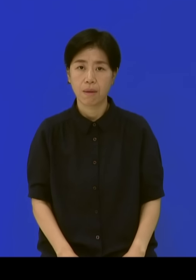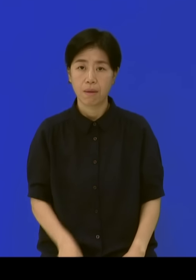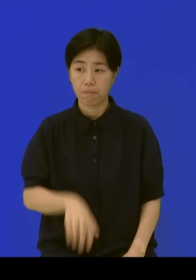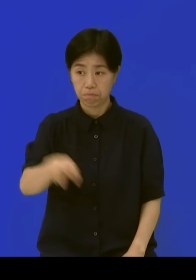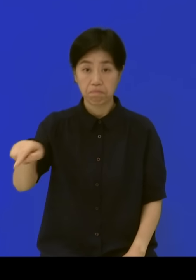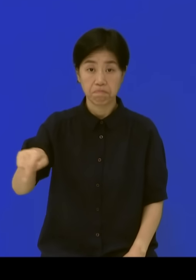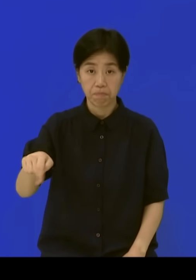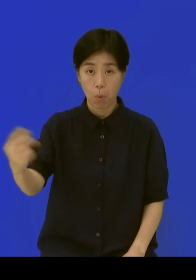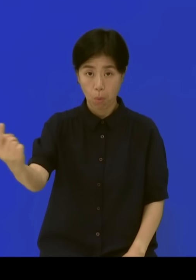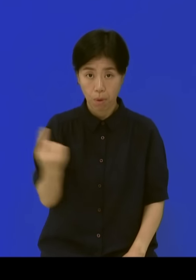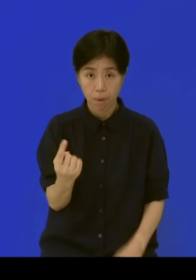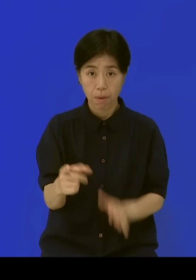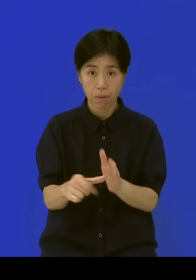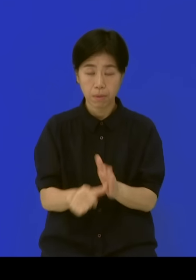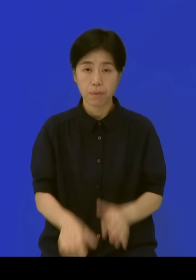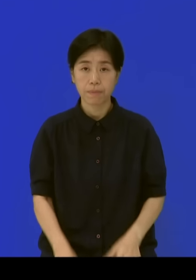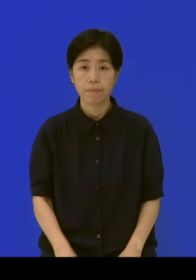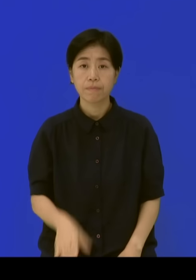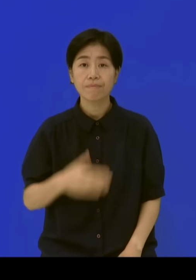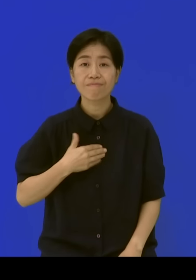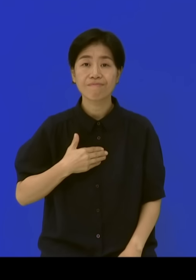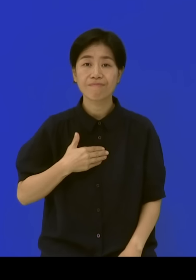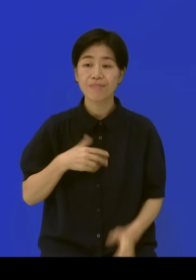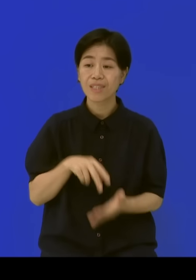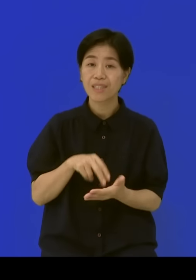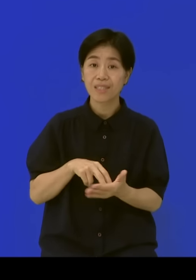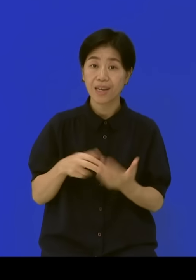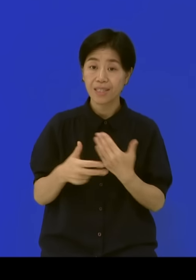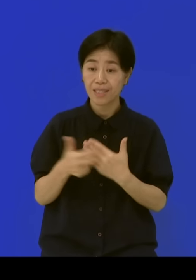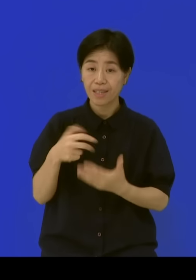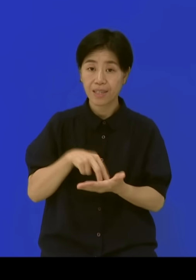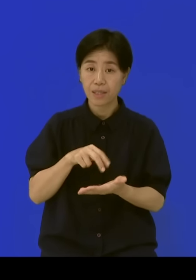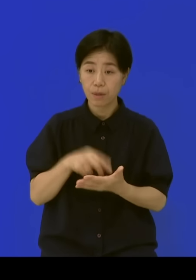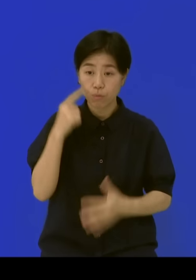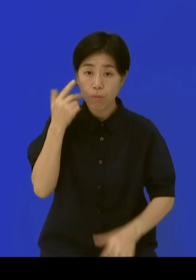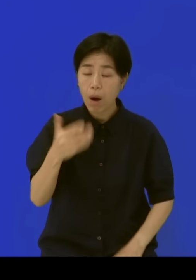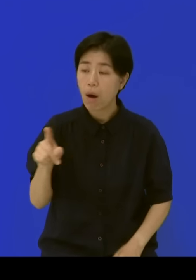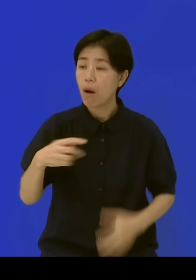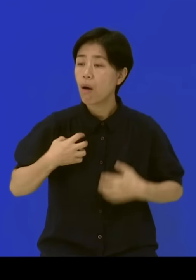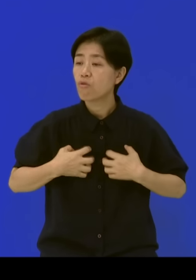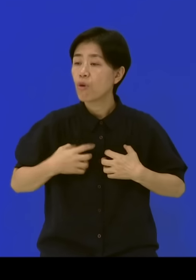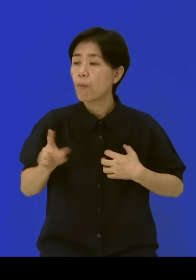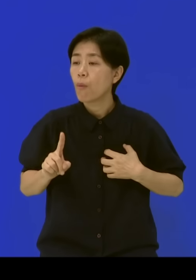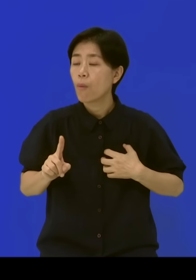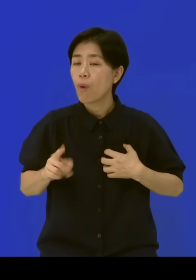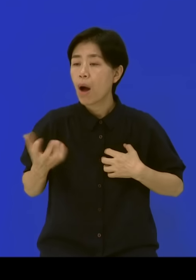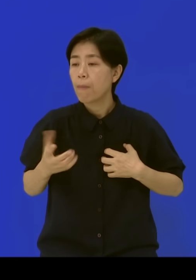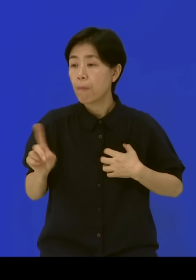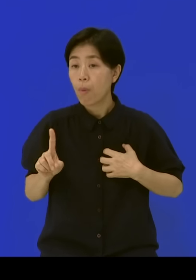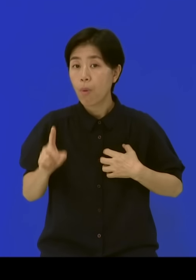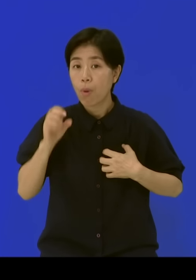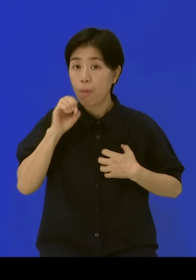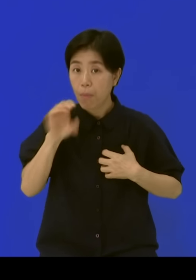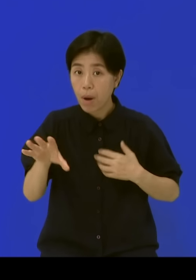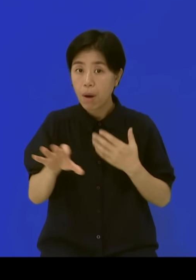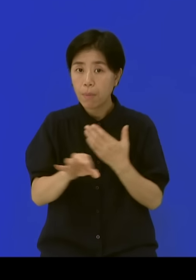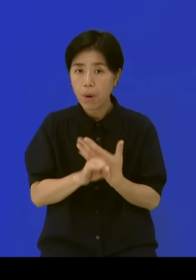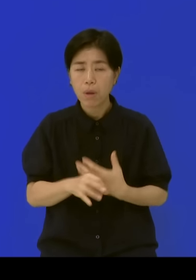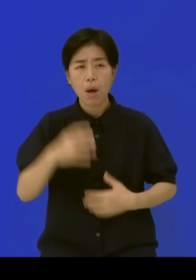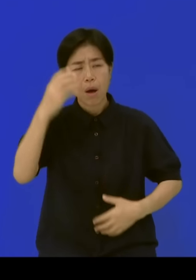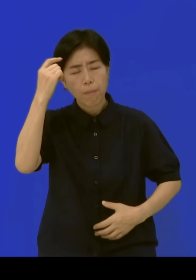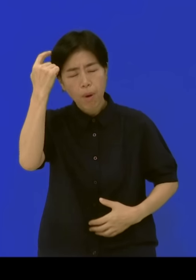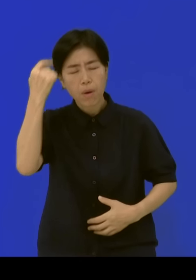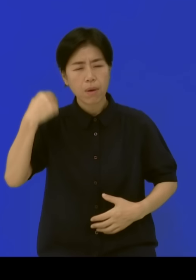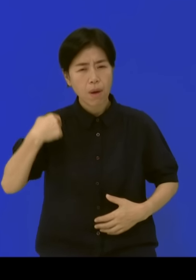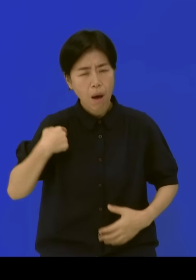제가 의사니까 네. 이제 어디가 아파서 오셨어요? 라고 이렇게 물어보면 네. 한 번에 한 8가지 증상을 뭐 머리도 아프고 허리도 아프고